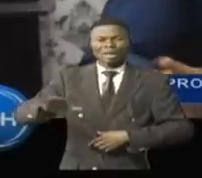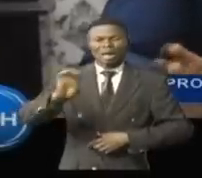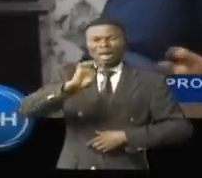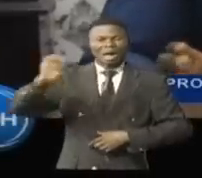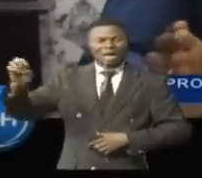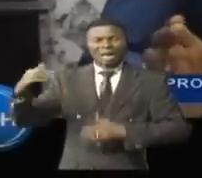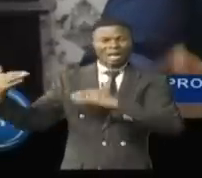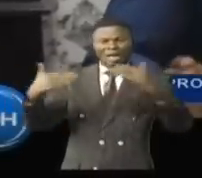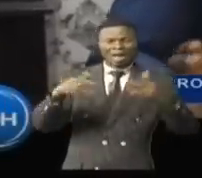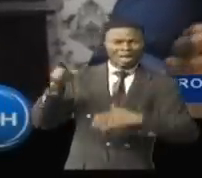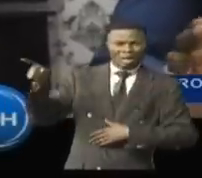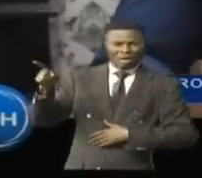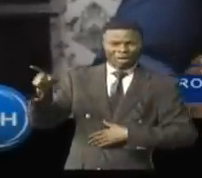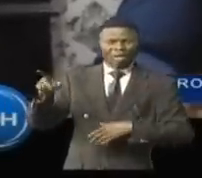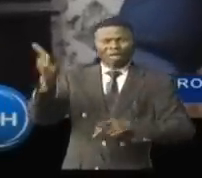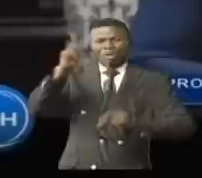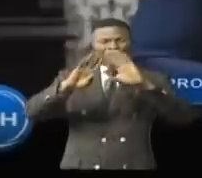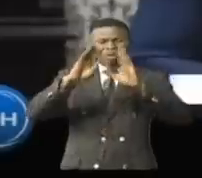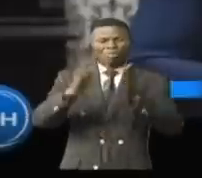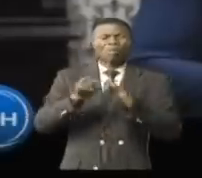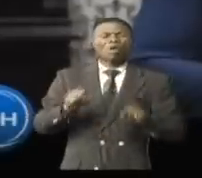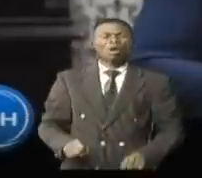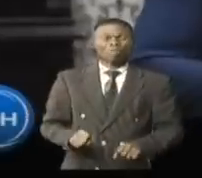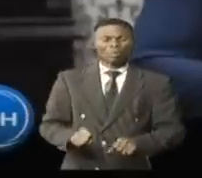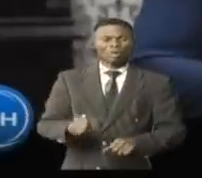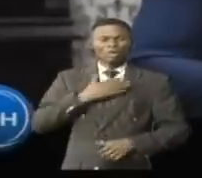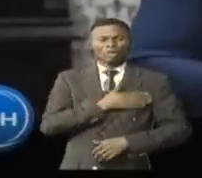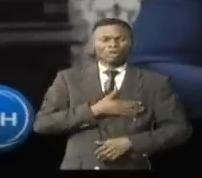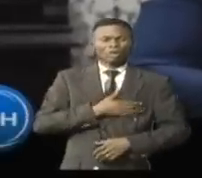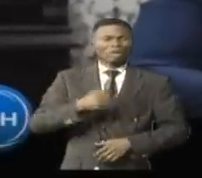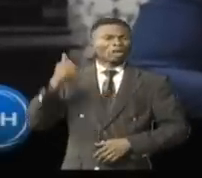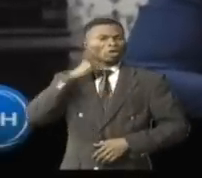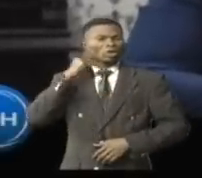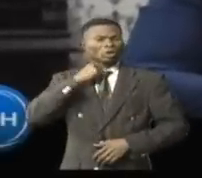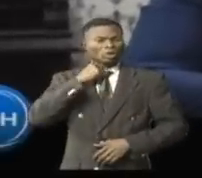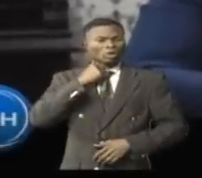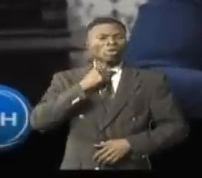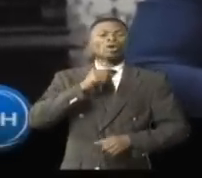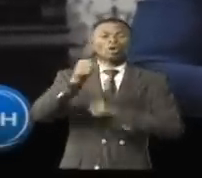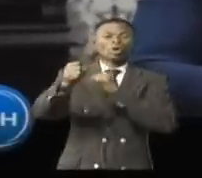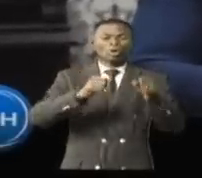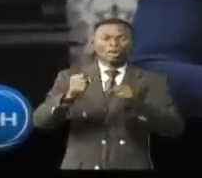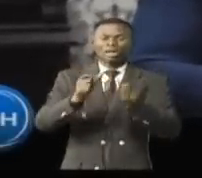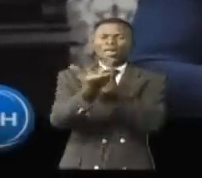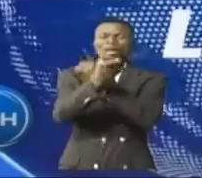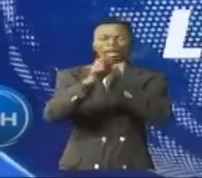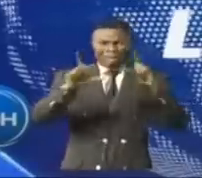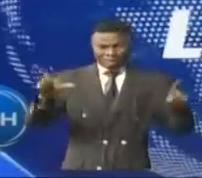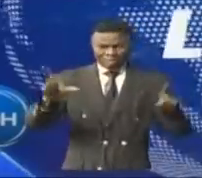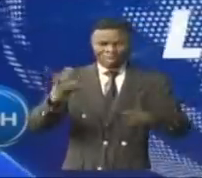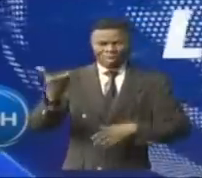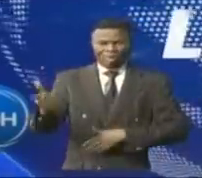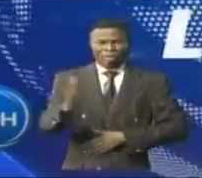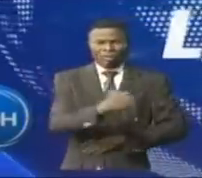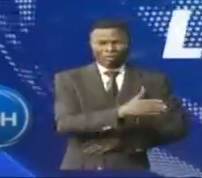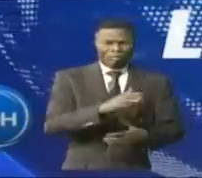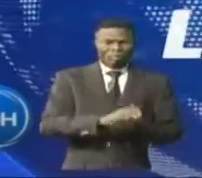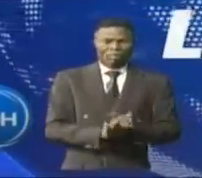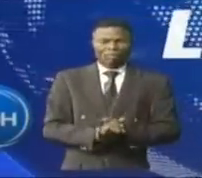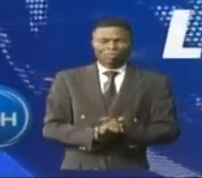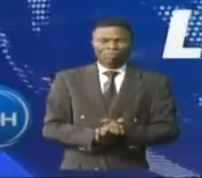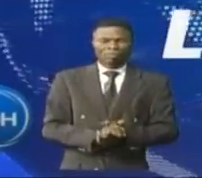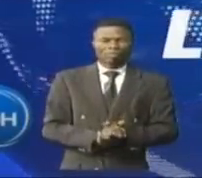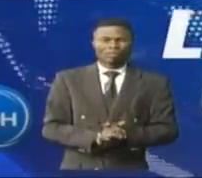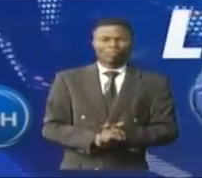en guerre et cette population qui est meurtrie. Chers médecins, seule la lutte libère. Des propos recueillis